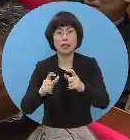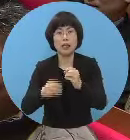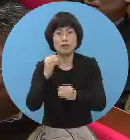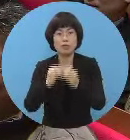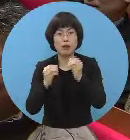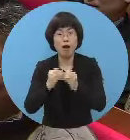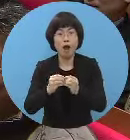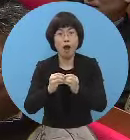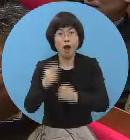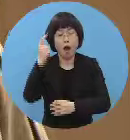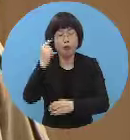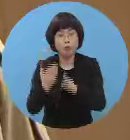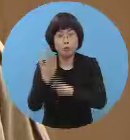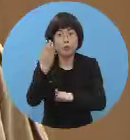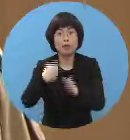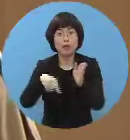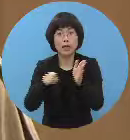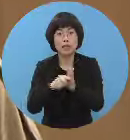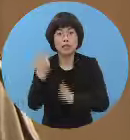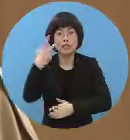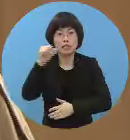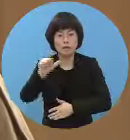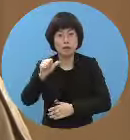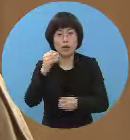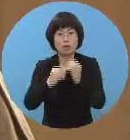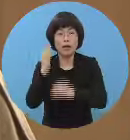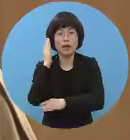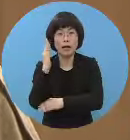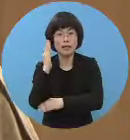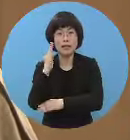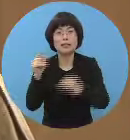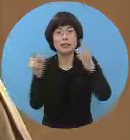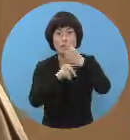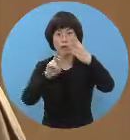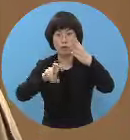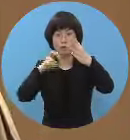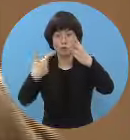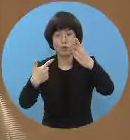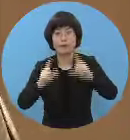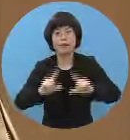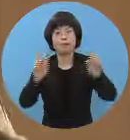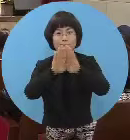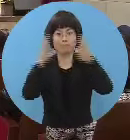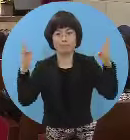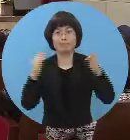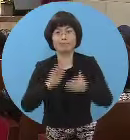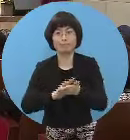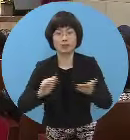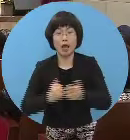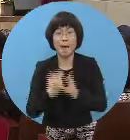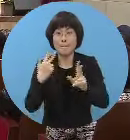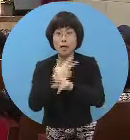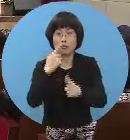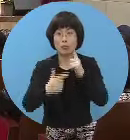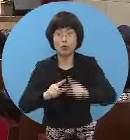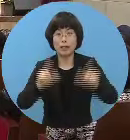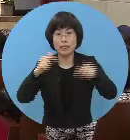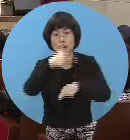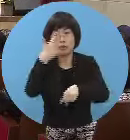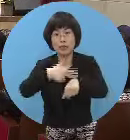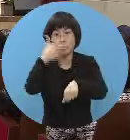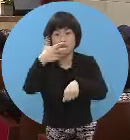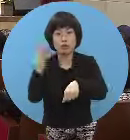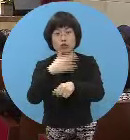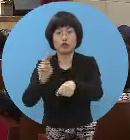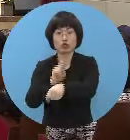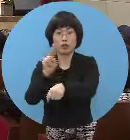도민들의 인문학적 소양을 높이기 위해 2015 지혜의 샘 인문학 강좌를 26일 개강했습니다. 매주